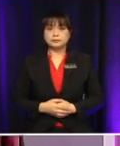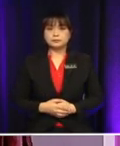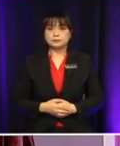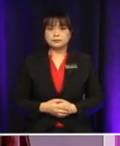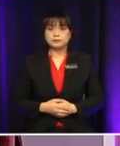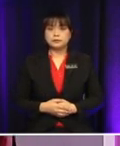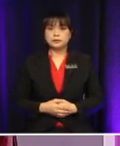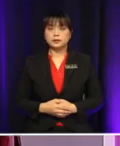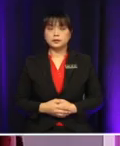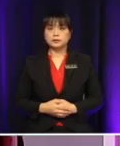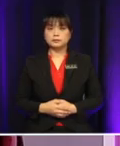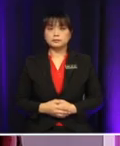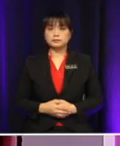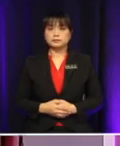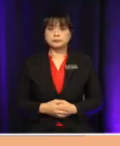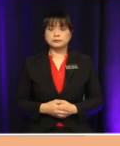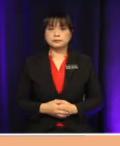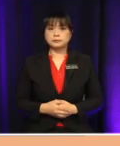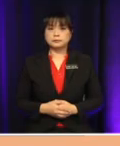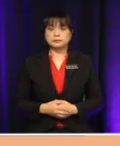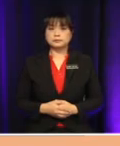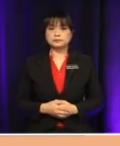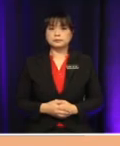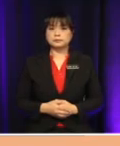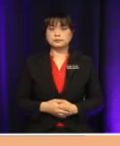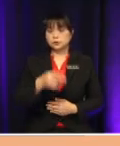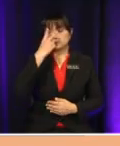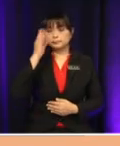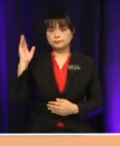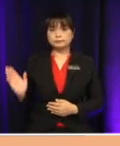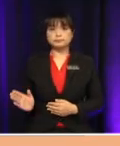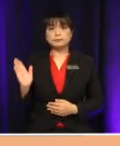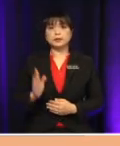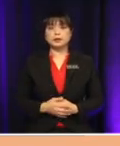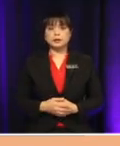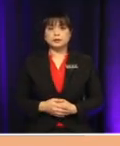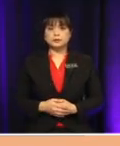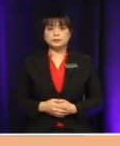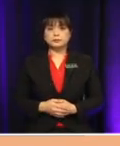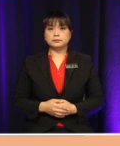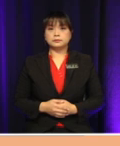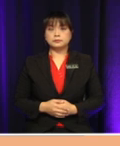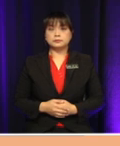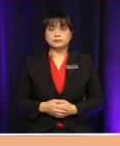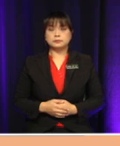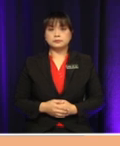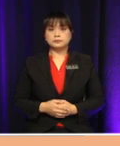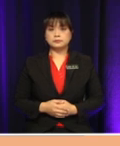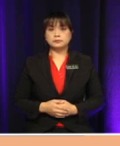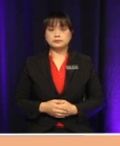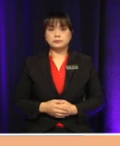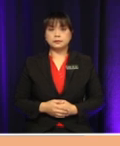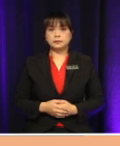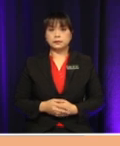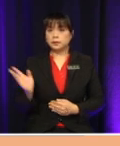proses pertukarannya adalah resapan ringkas Oke so yang ini adalah eee pengetahuan ini adalah